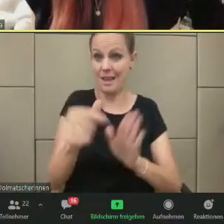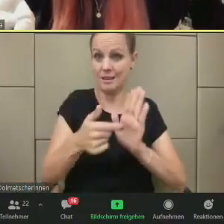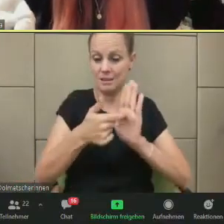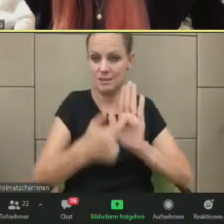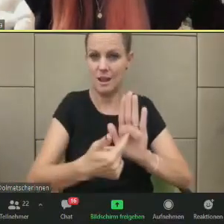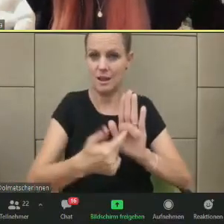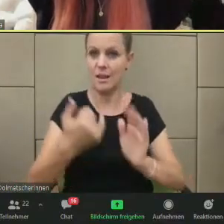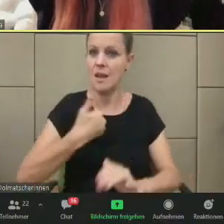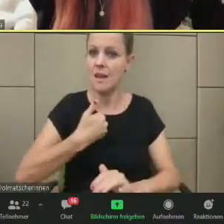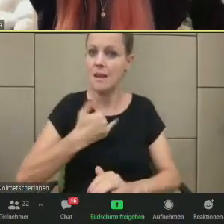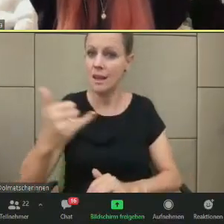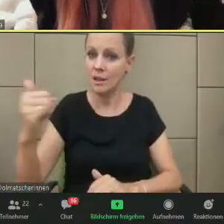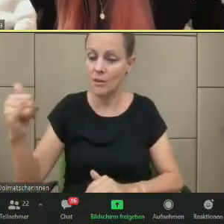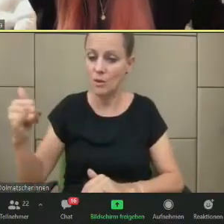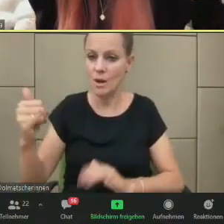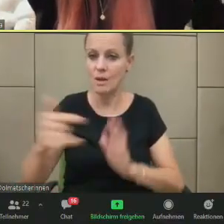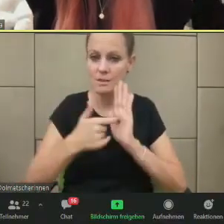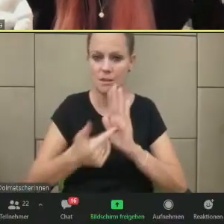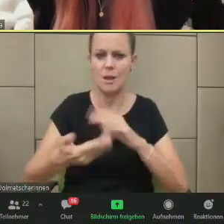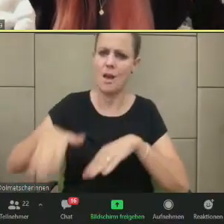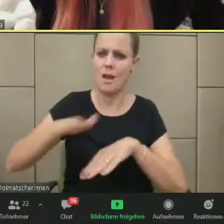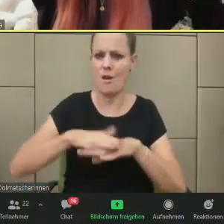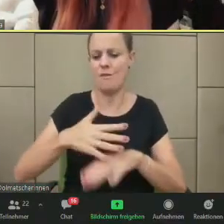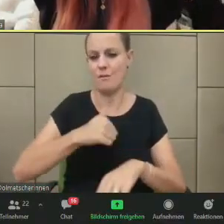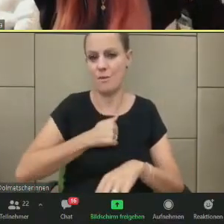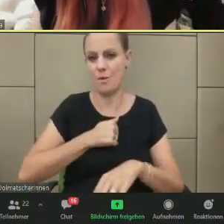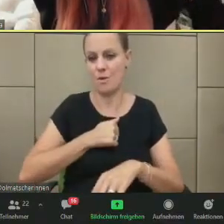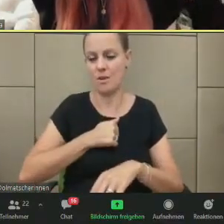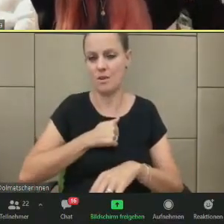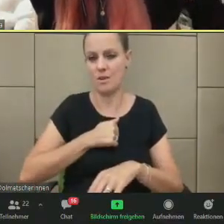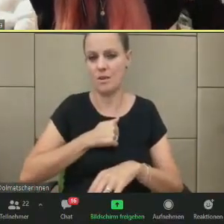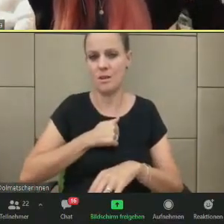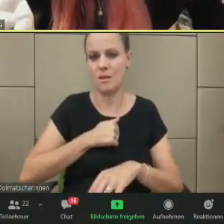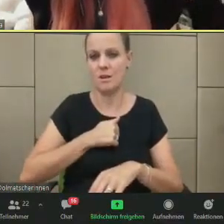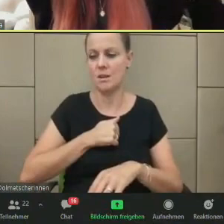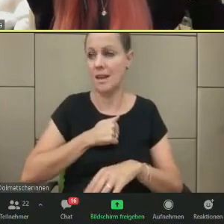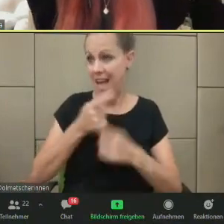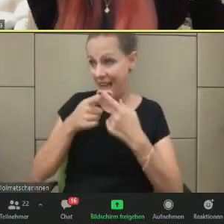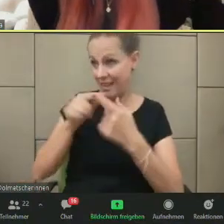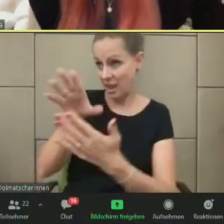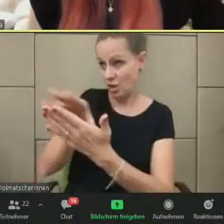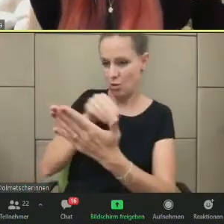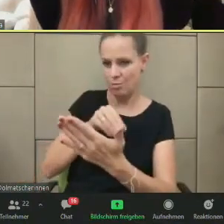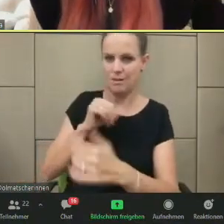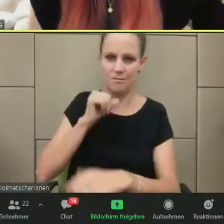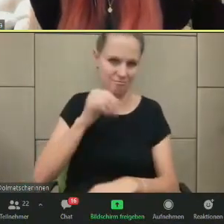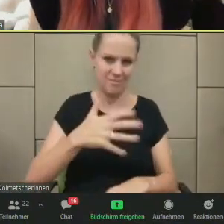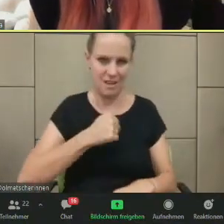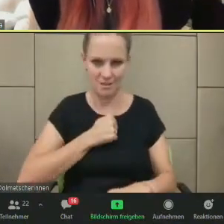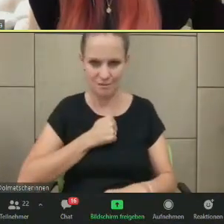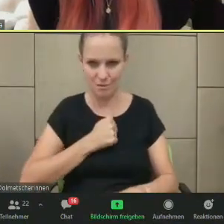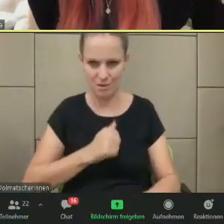Ding machst, dann wirst du 10-mal erfolgreicher werden, als wenn du versuchst, andere zu kopieren.